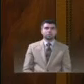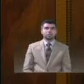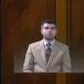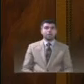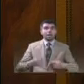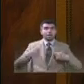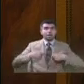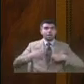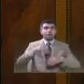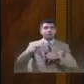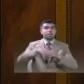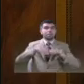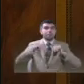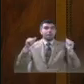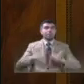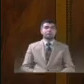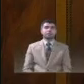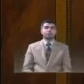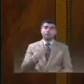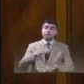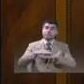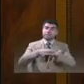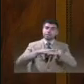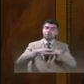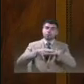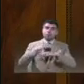السيد الرئيس، اسمحوا لي